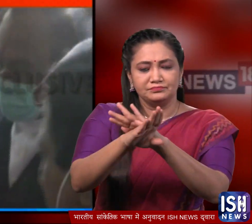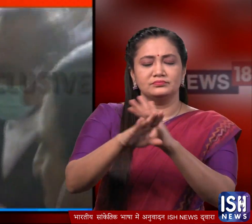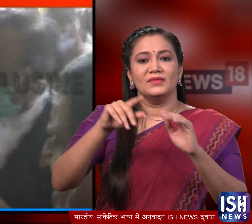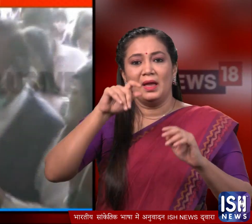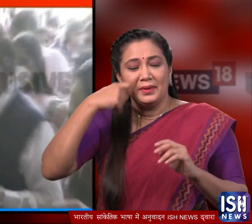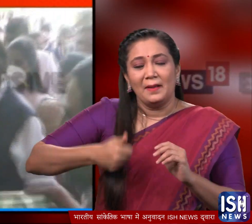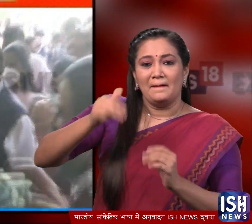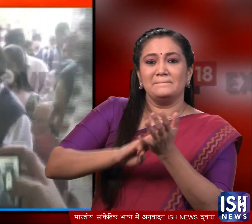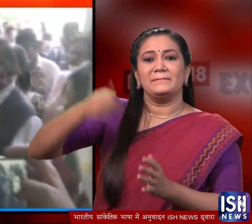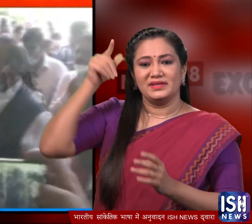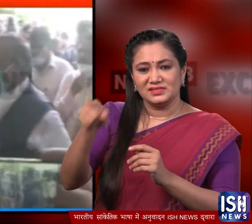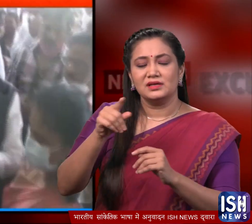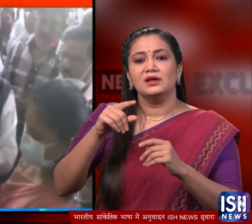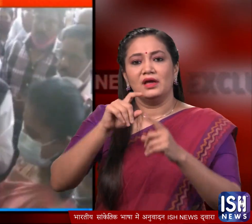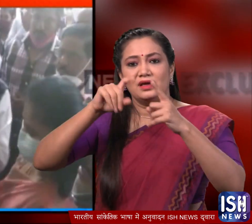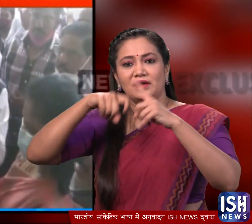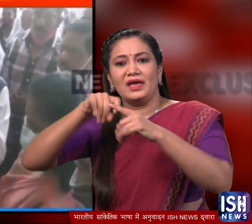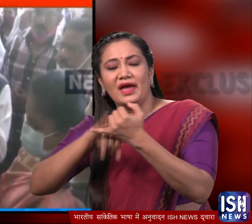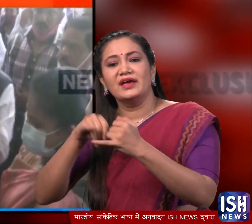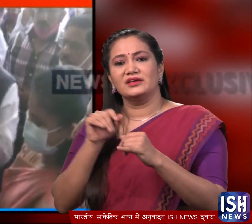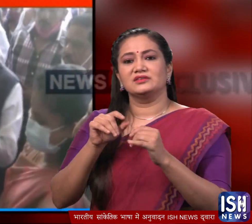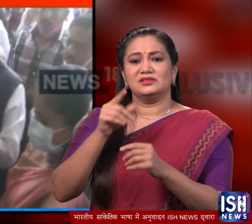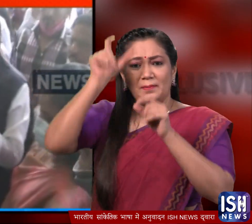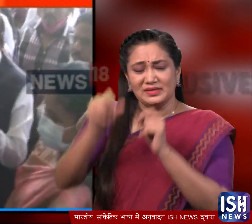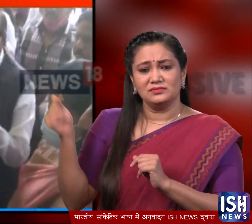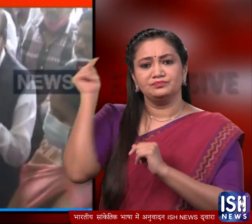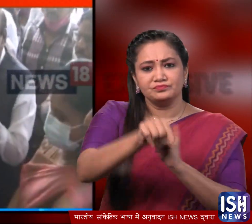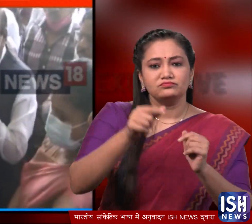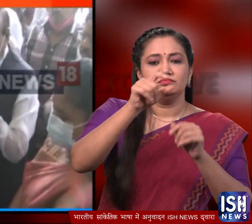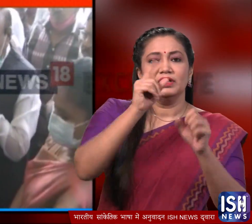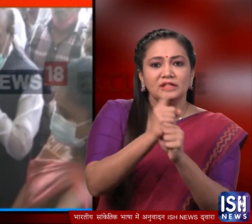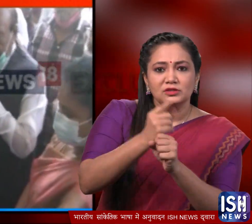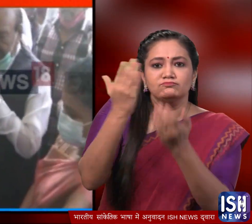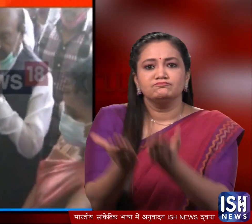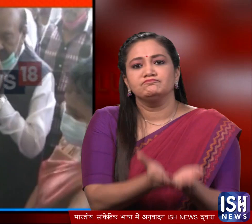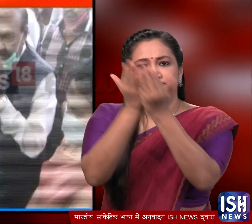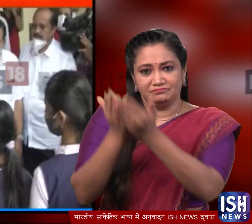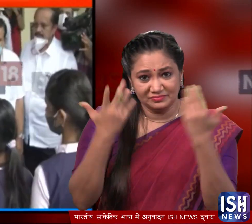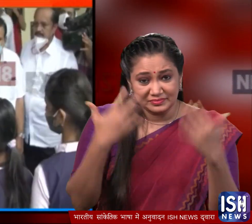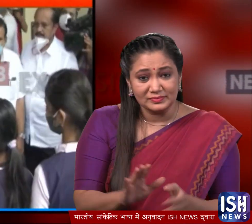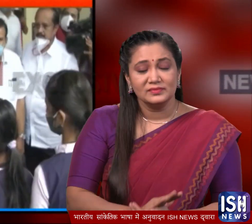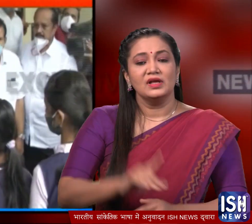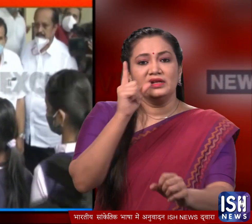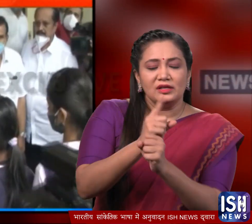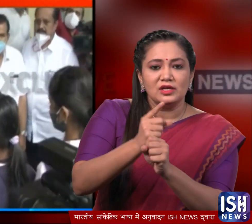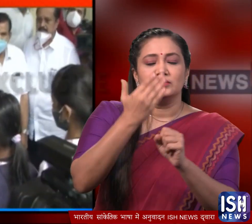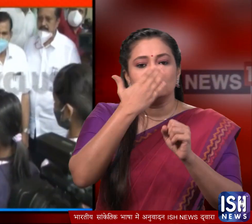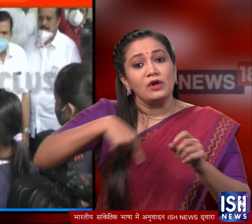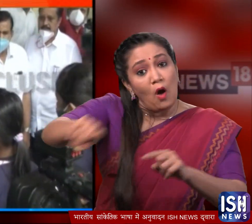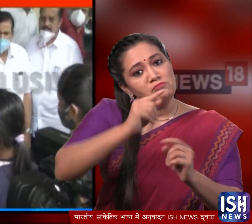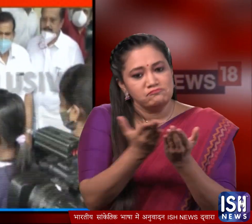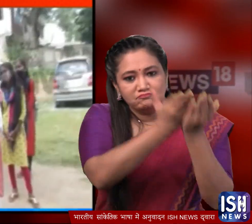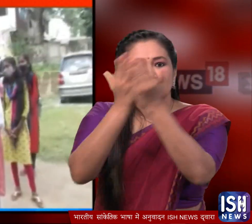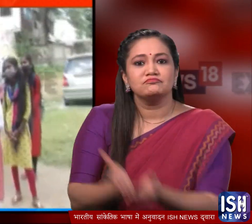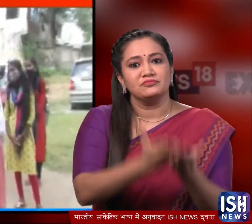बीच पंचायती राज मंत्री KS ईश्वरप्पा भी स्कूल के दौरे पर पहुंचे, जिनका अभिवादन शिक्षकों ने आरती उतारकर किया। साथ ही शिक्षकों ने बच्चों की